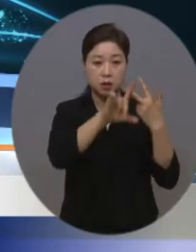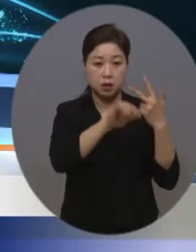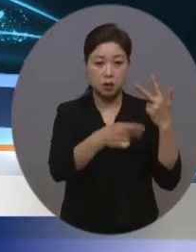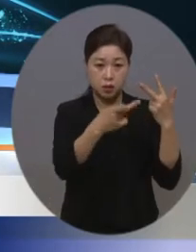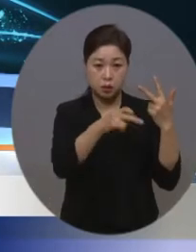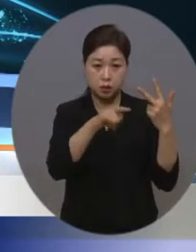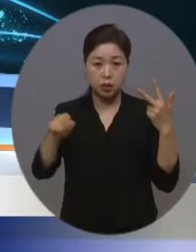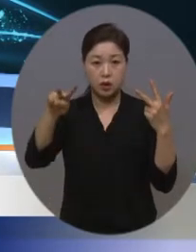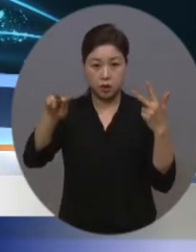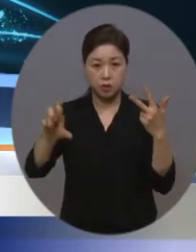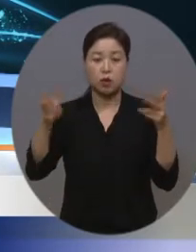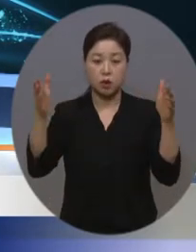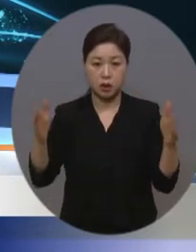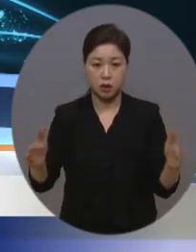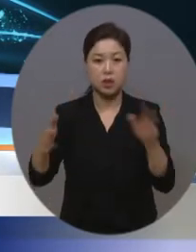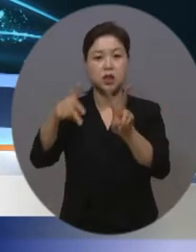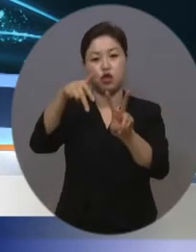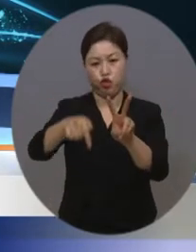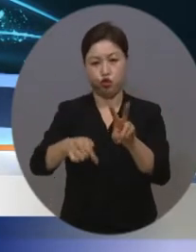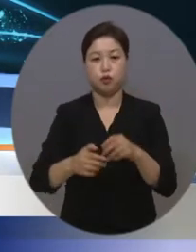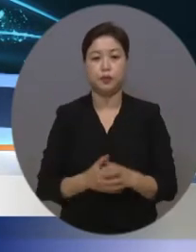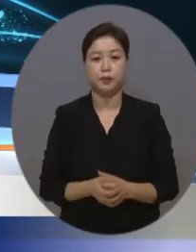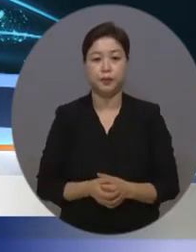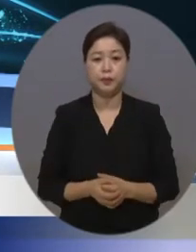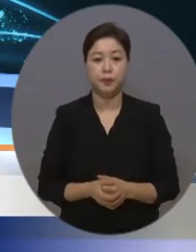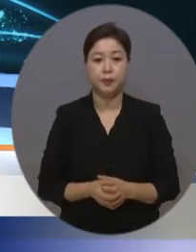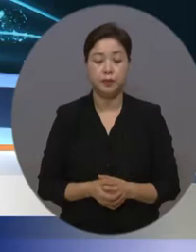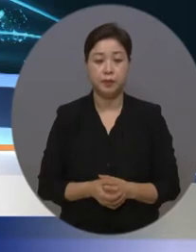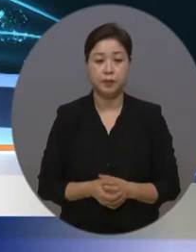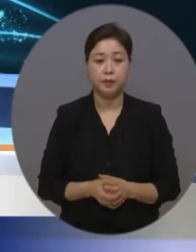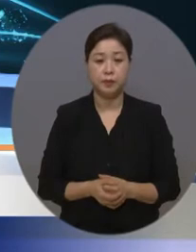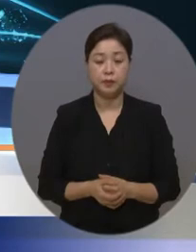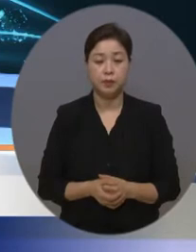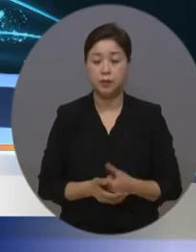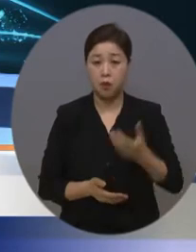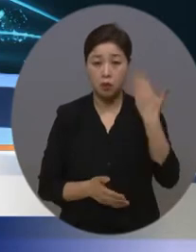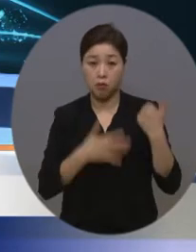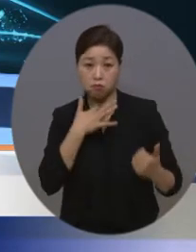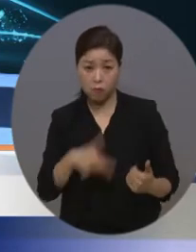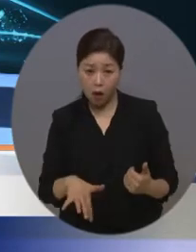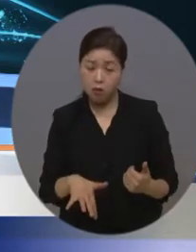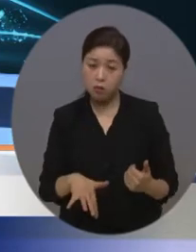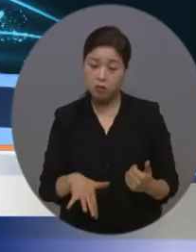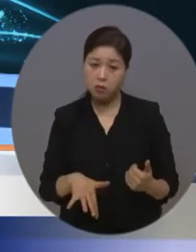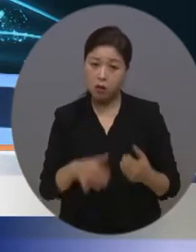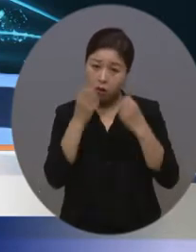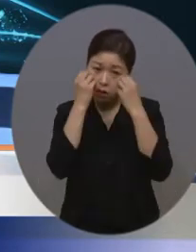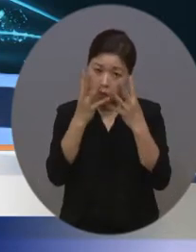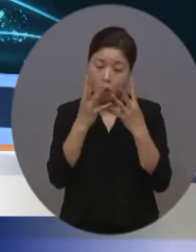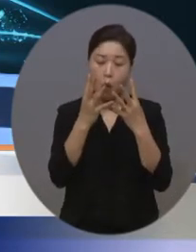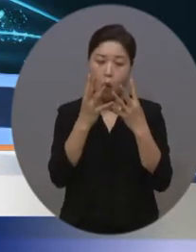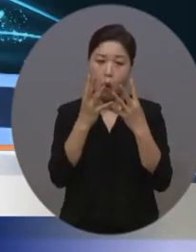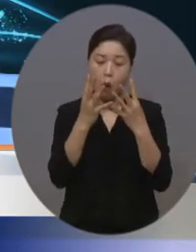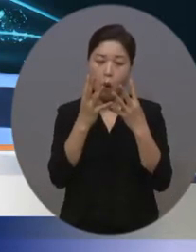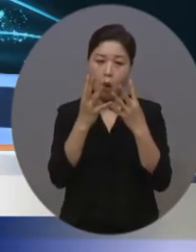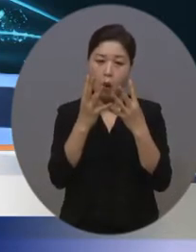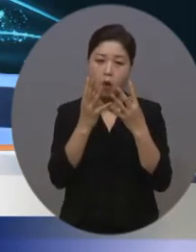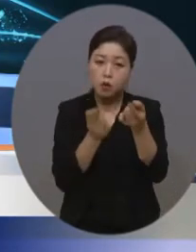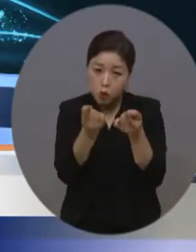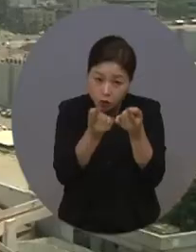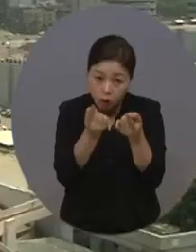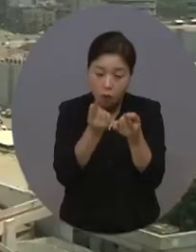12일부터 25일까지 2주간 적용되는데요. 전례 없던 단계로 어떤 것들이 달라지는지 자세히 알아봤습니다.